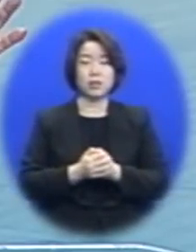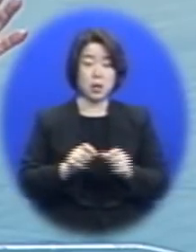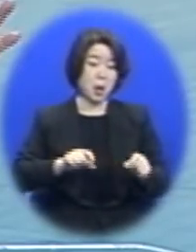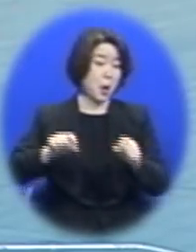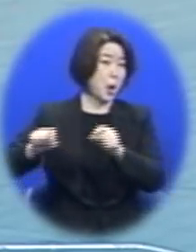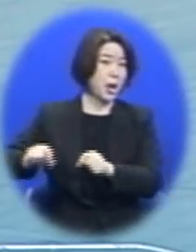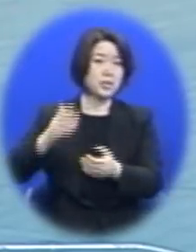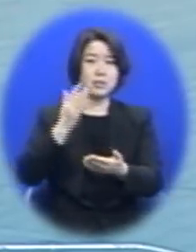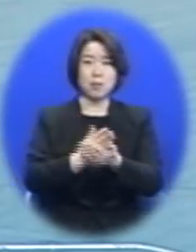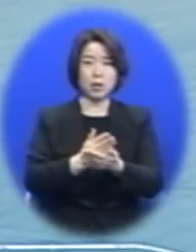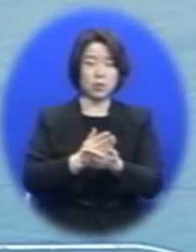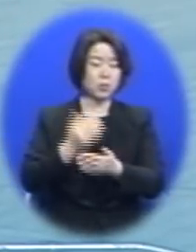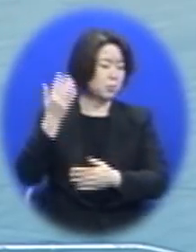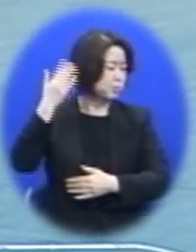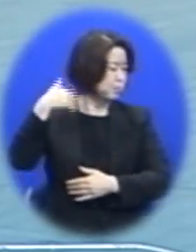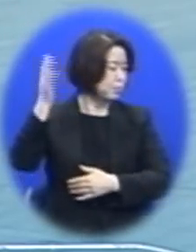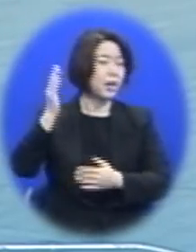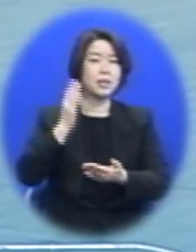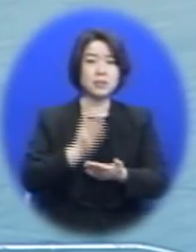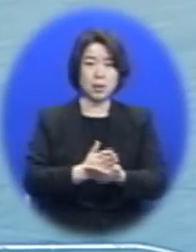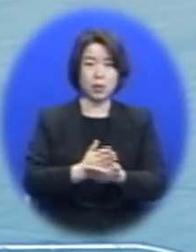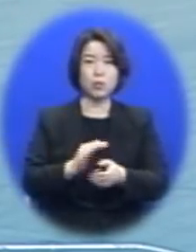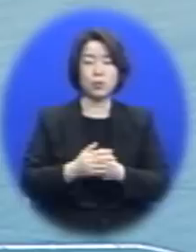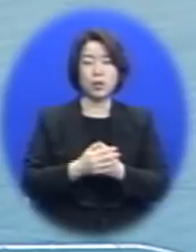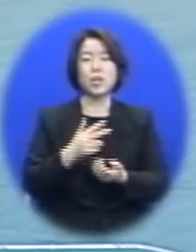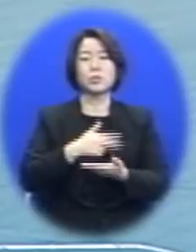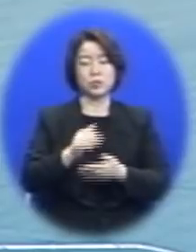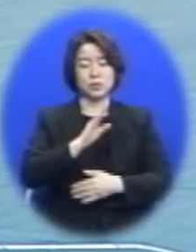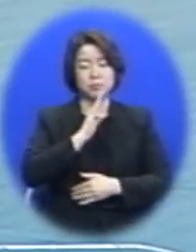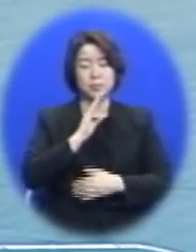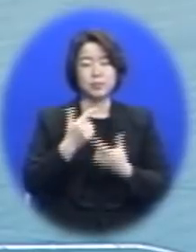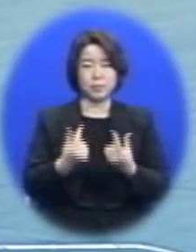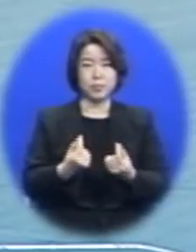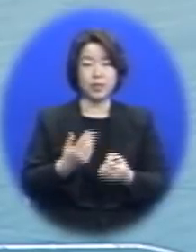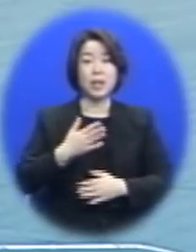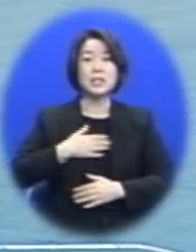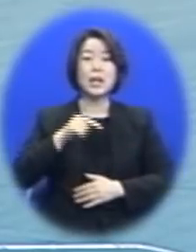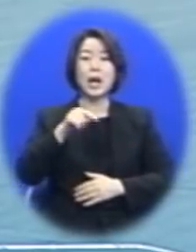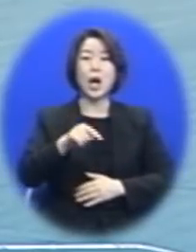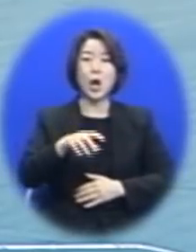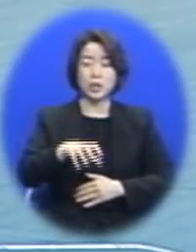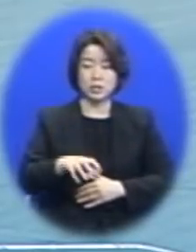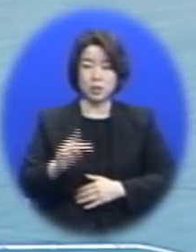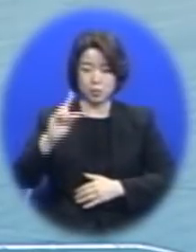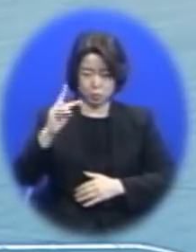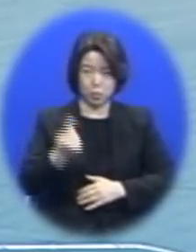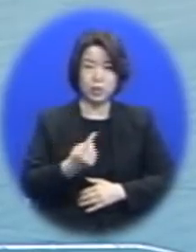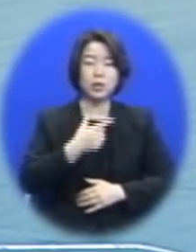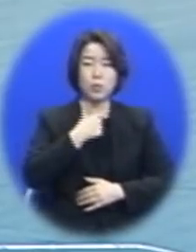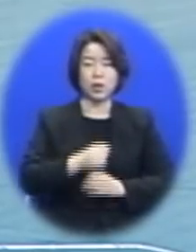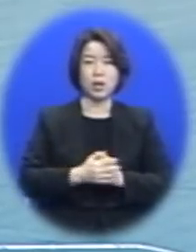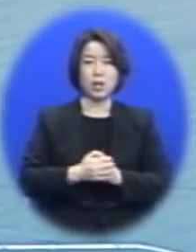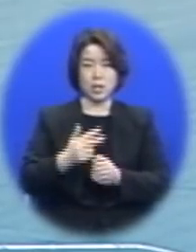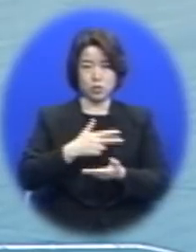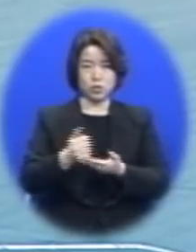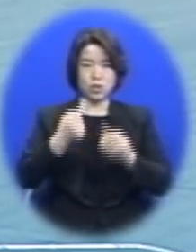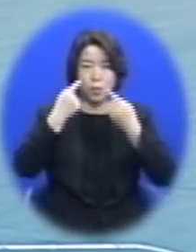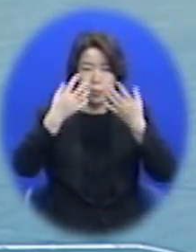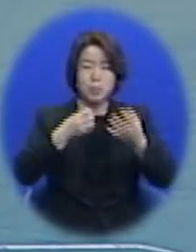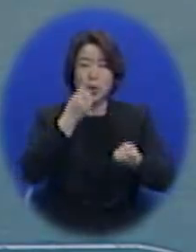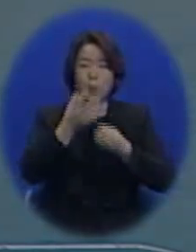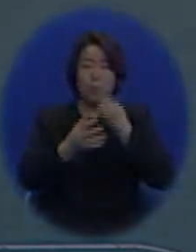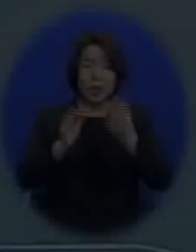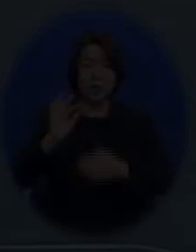미루지 말고 못들은 척 하지 말고 주님 그렇습니다 제가 여기서 돌이 기를 원합니다 주님께 분명히 고백할 수 있게